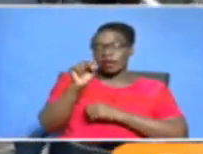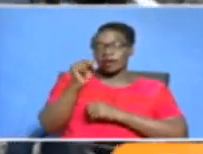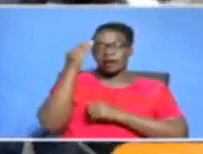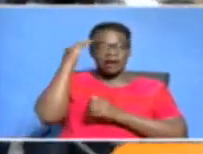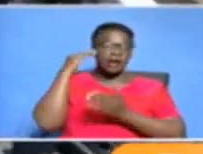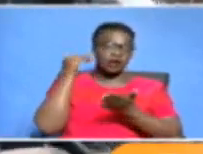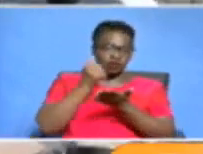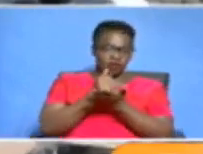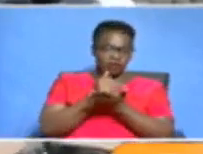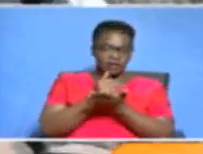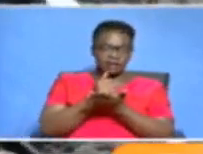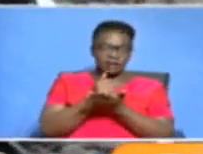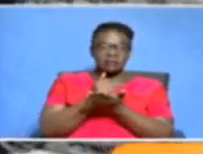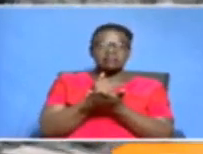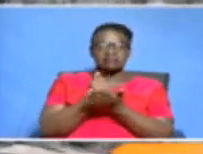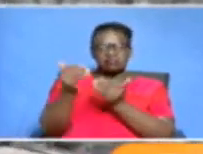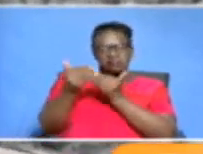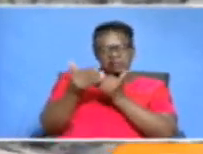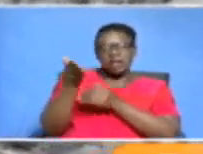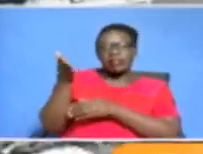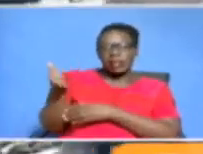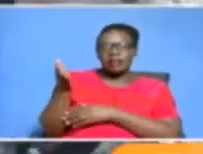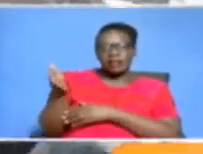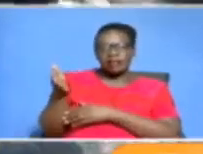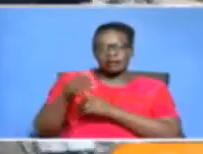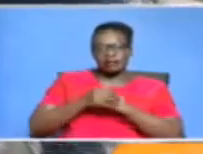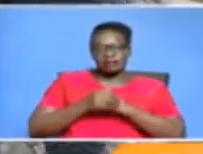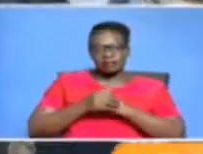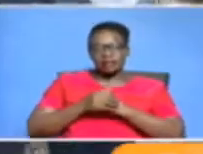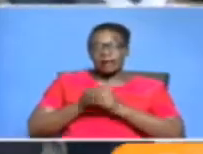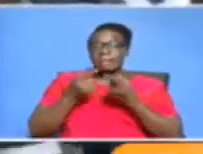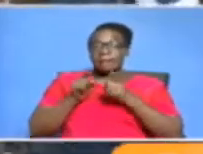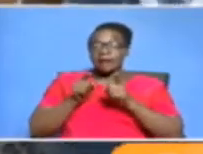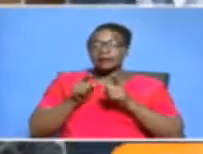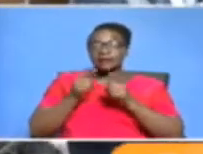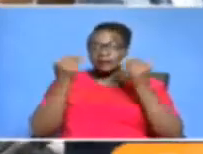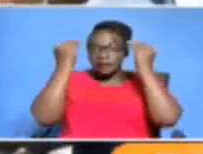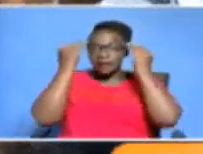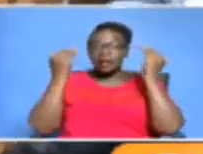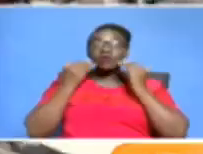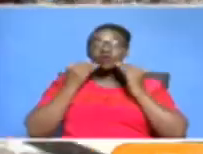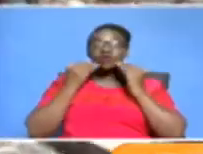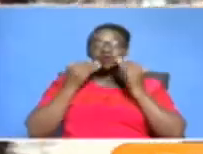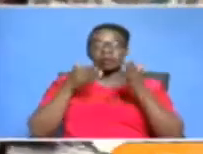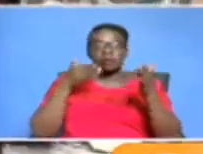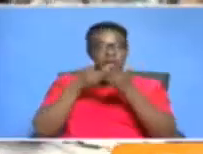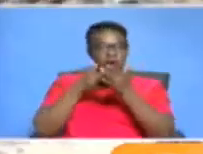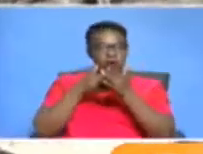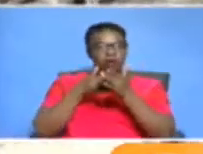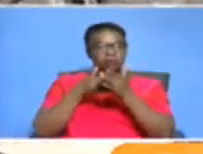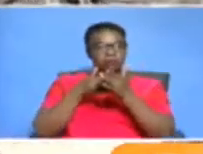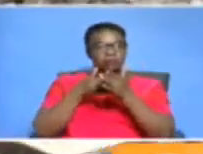Mataifa yaliyo katika eneo hilo la kifahari. Hata hivyo, mahakama imesitisha ubomoaji huo kwa